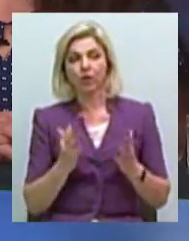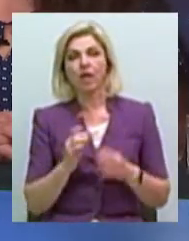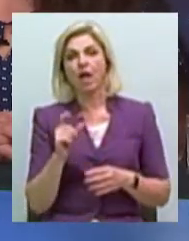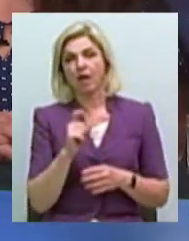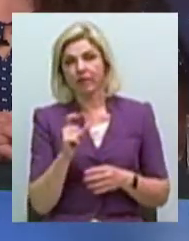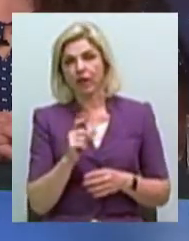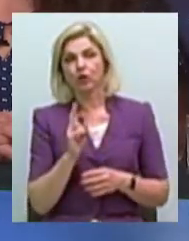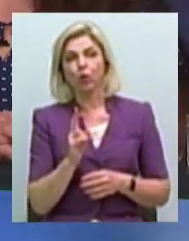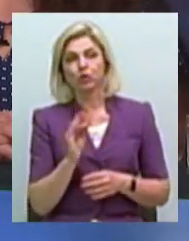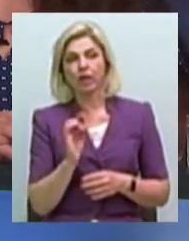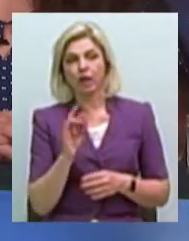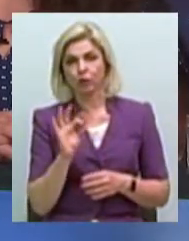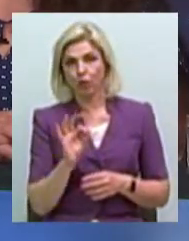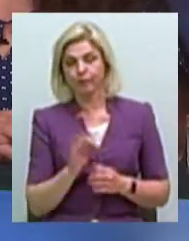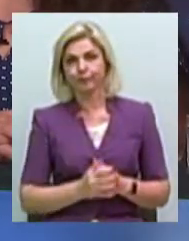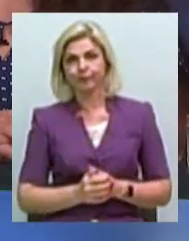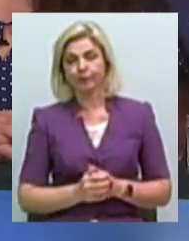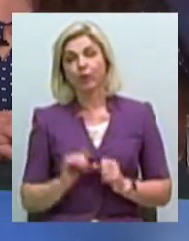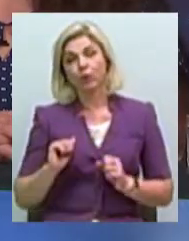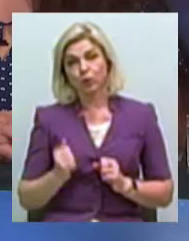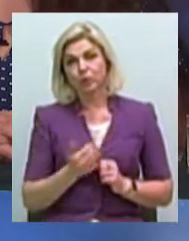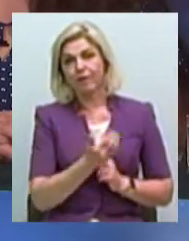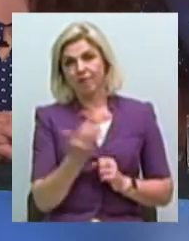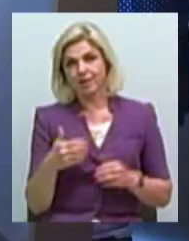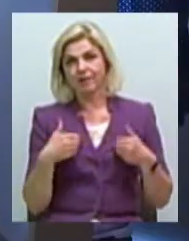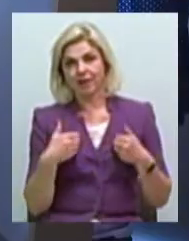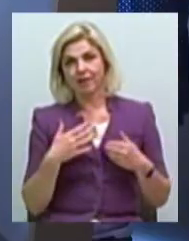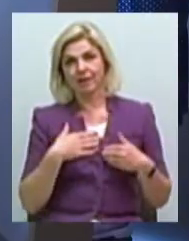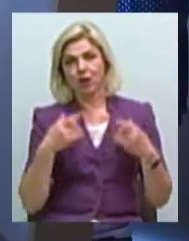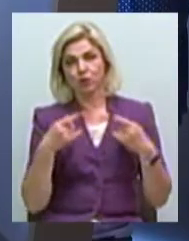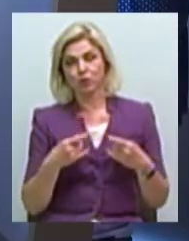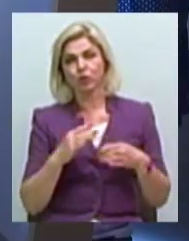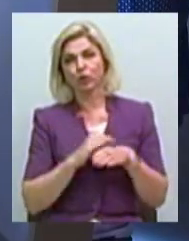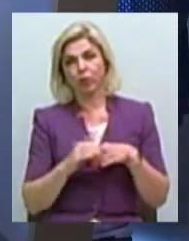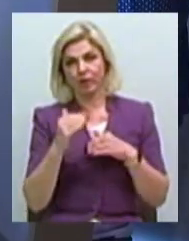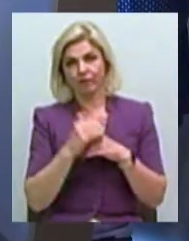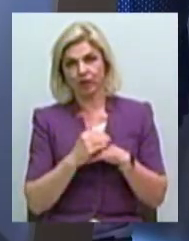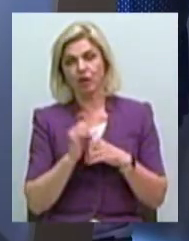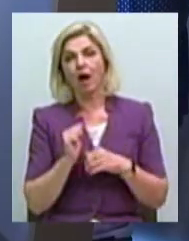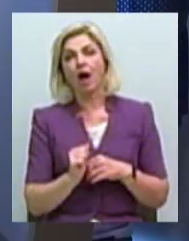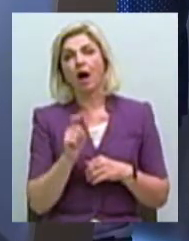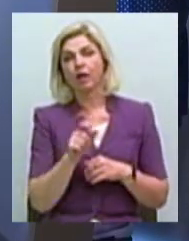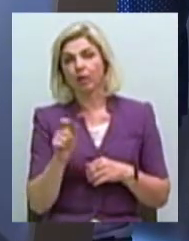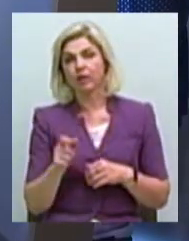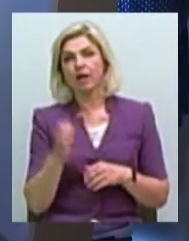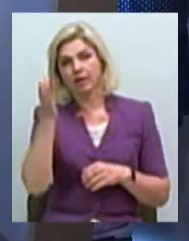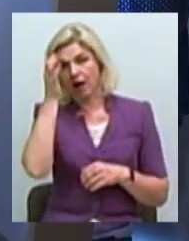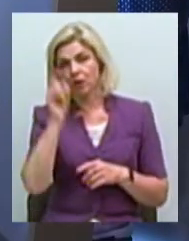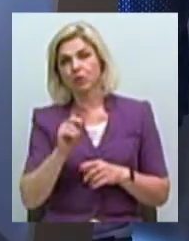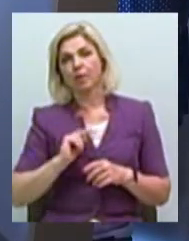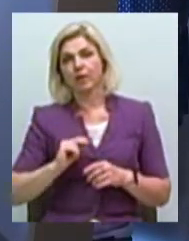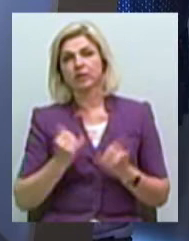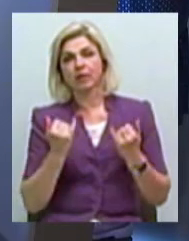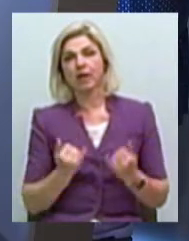Євген Кушніренко. Друзі, я вас вітаю в нашій студії. Добрий вечір. Добрий вечір. А глядачам я нагадую, що ми працюємо в прямому